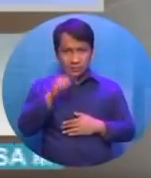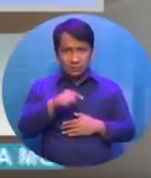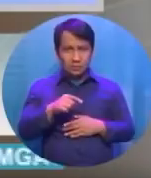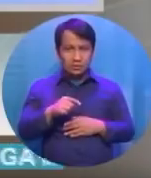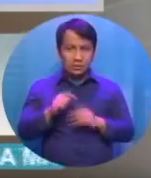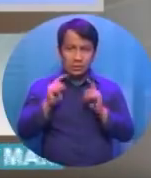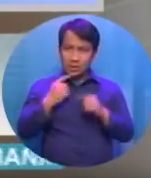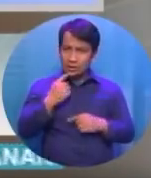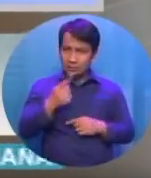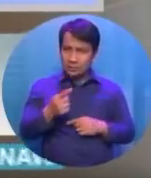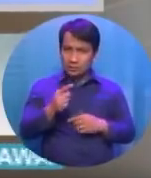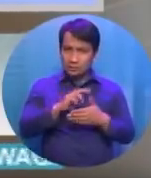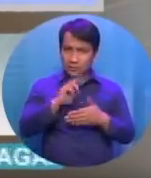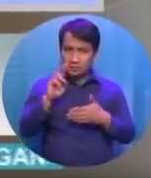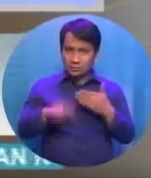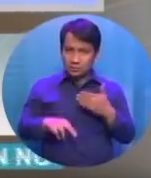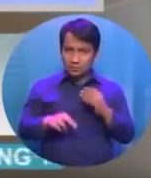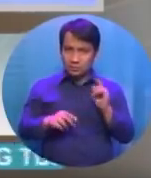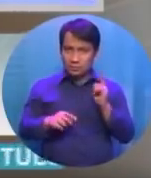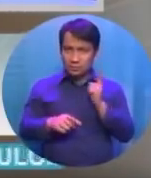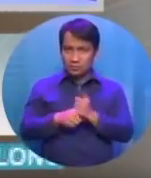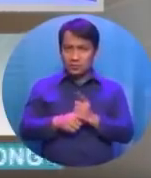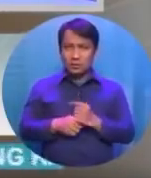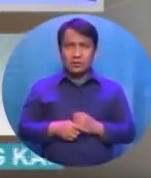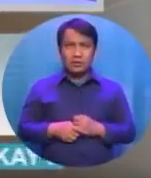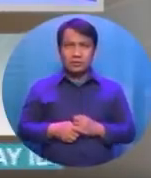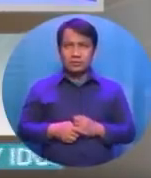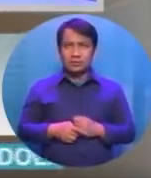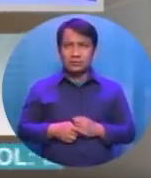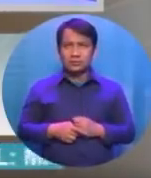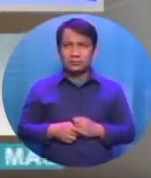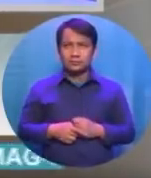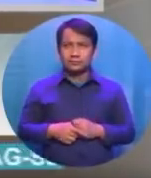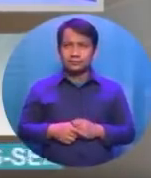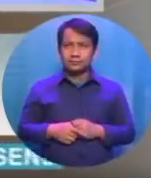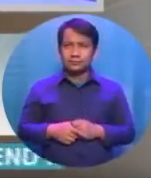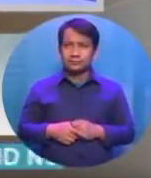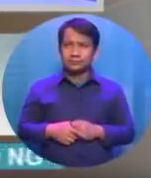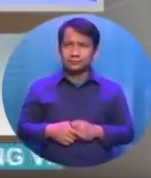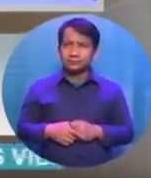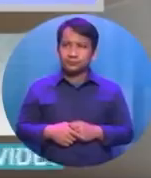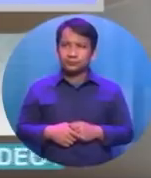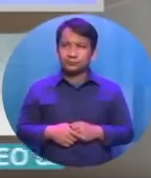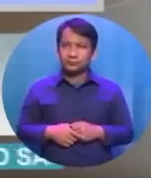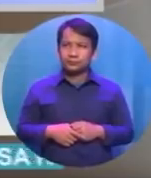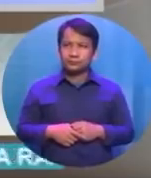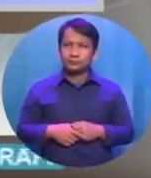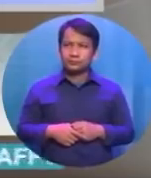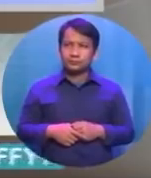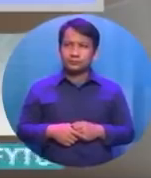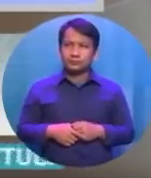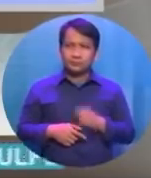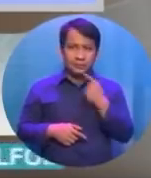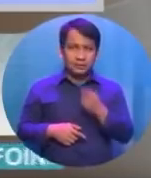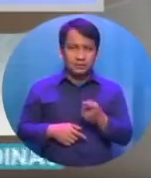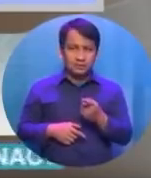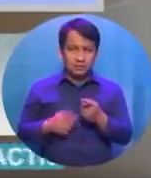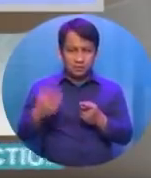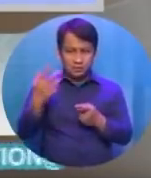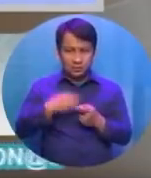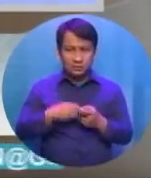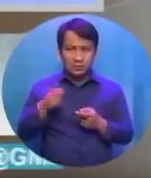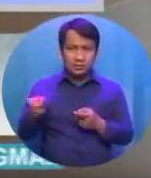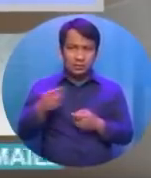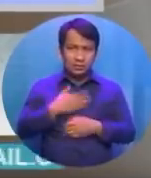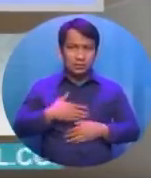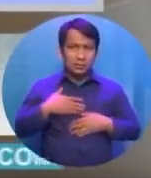Handa ka na ba sa magiging resulta nito? Opo. Okay, yan ang gusto ko. Maganda yung outlook mo sa buhay.